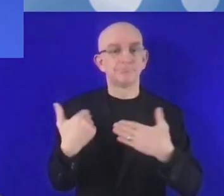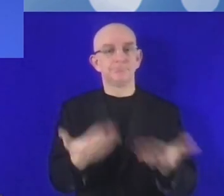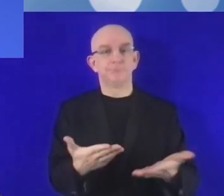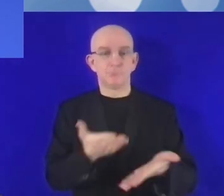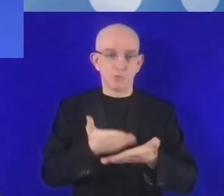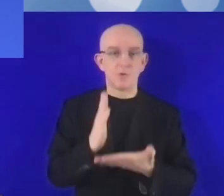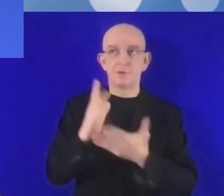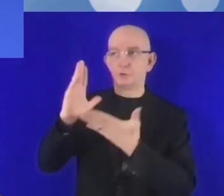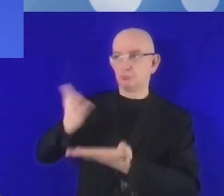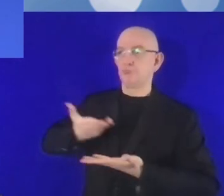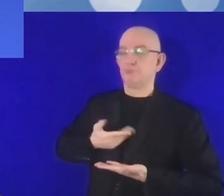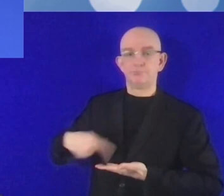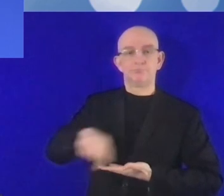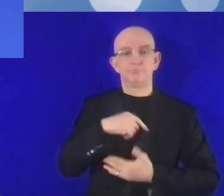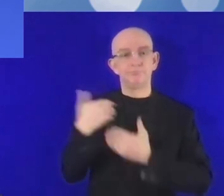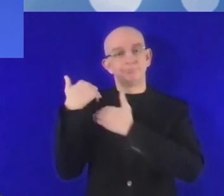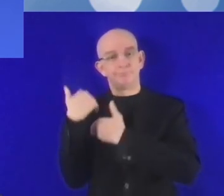这也是我们这么多年